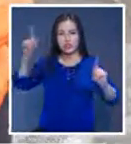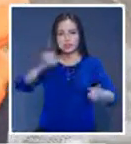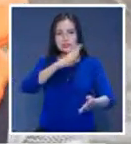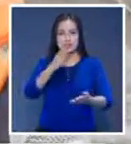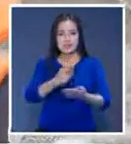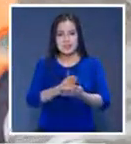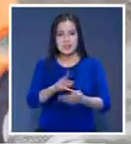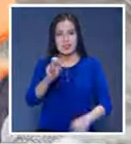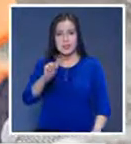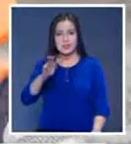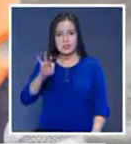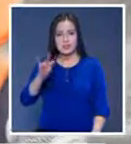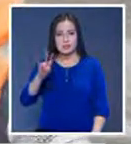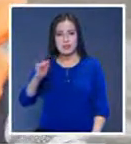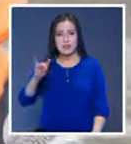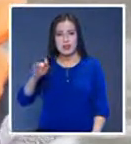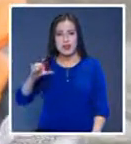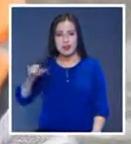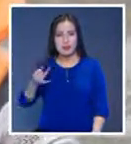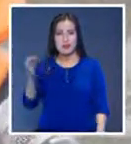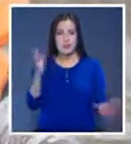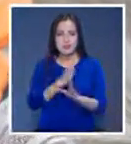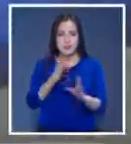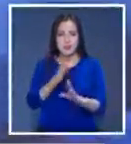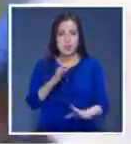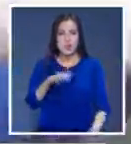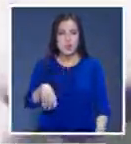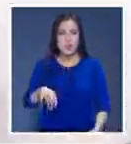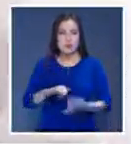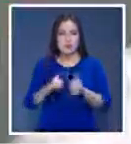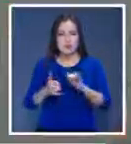кейін Катонқарағайдың табиғатына ұласатын Өскемен табиғаты өте тамаша.